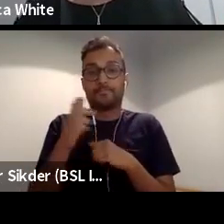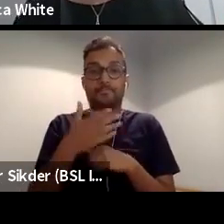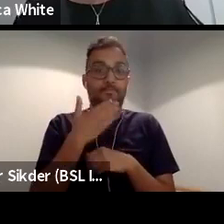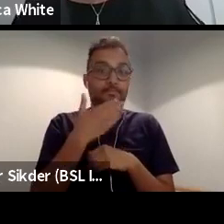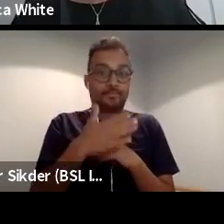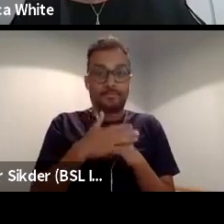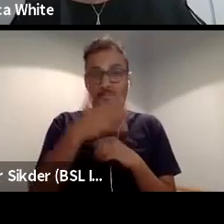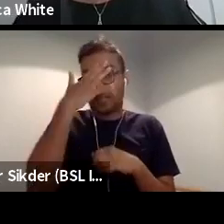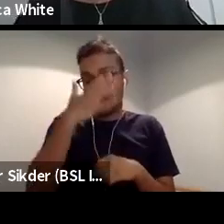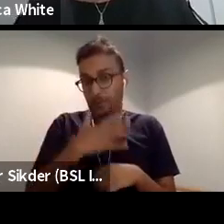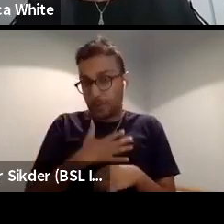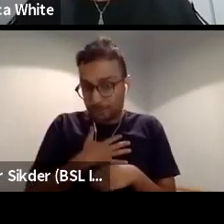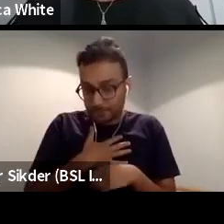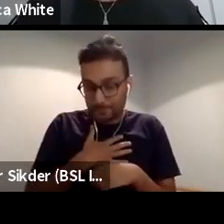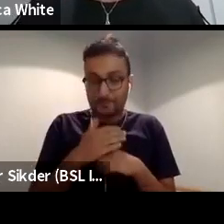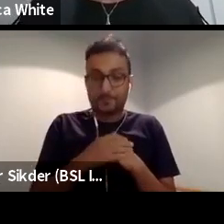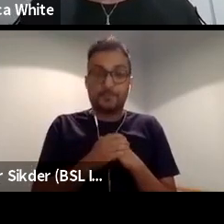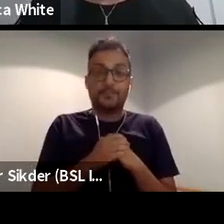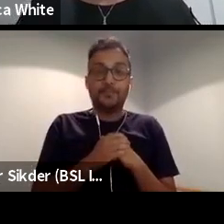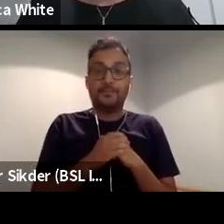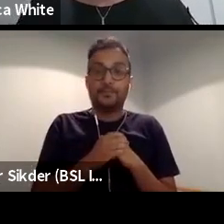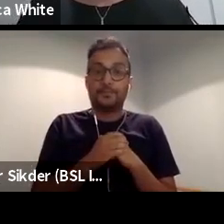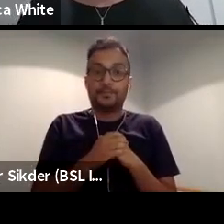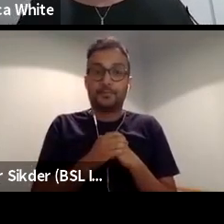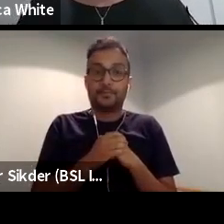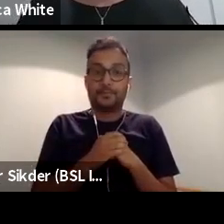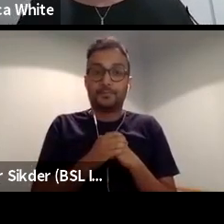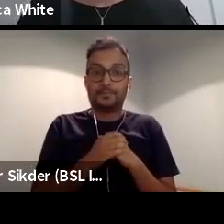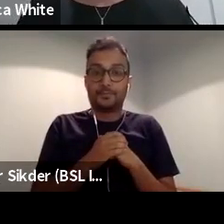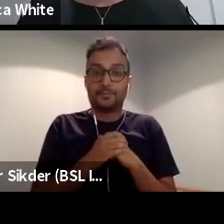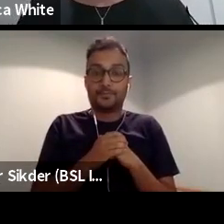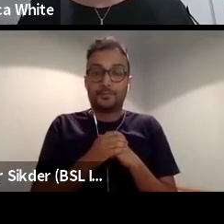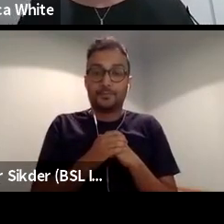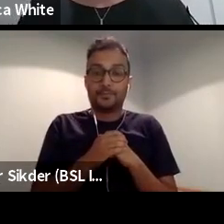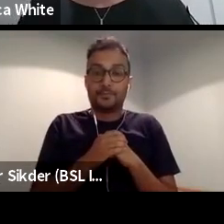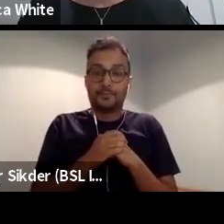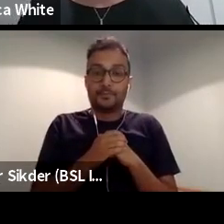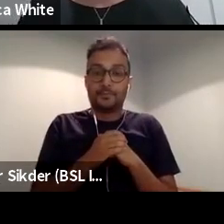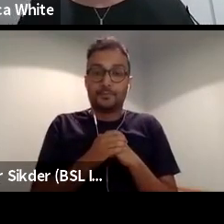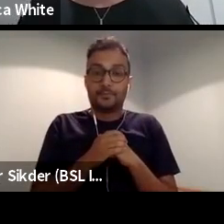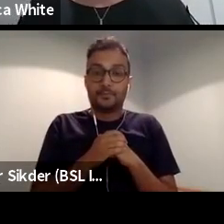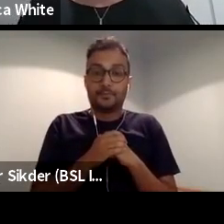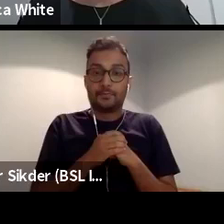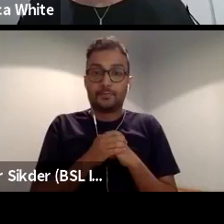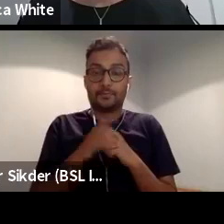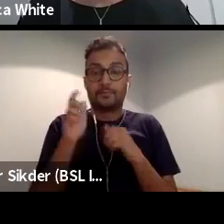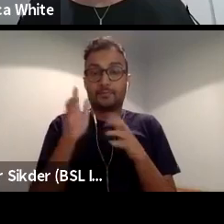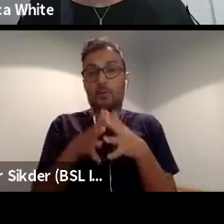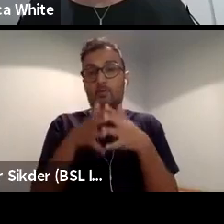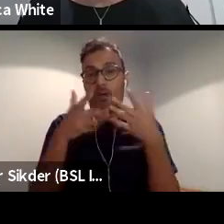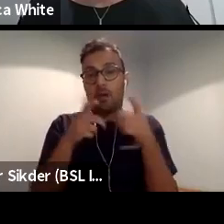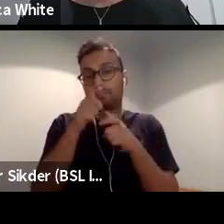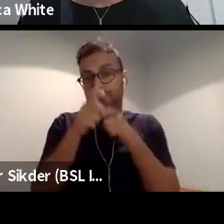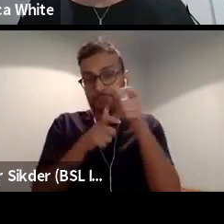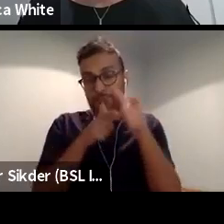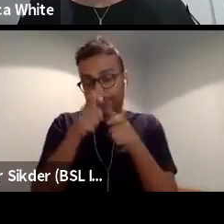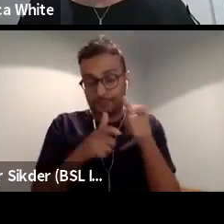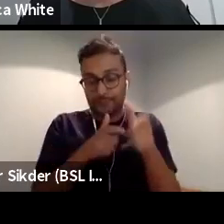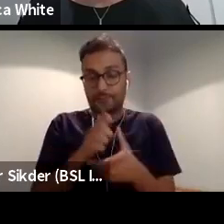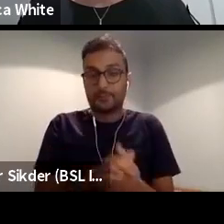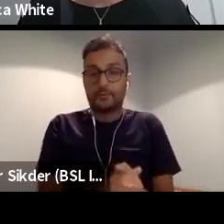rahmatullahi wa barakatuh, everybody. Wa alaikum assalam. أعوذ بالله من الشيطان